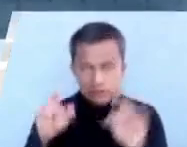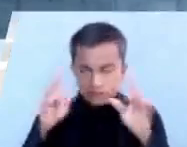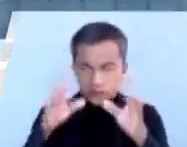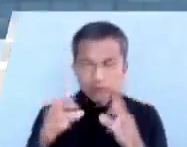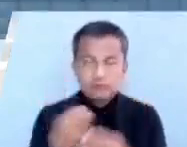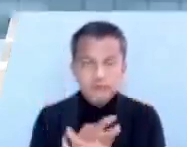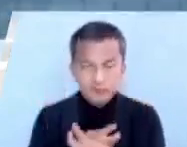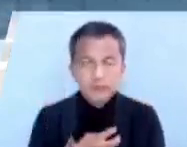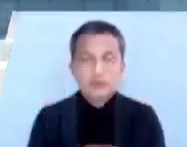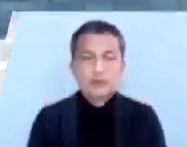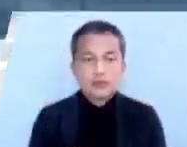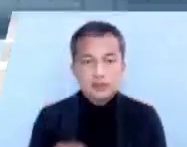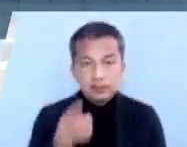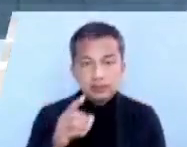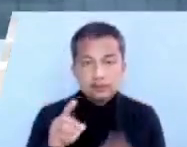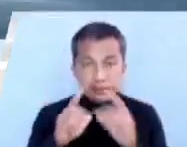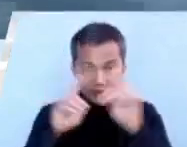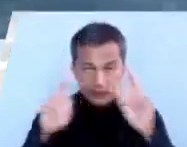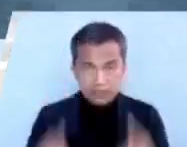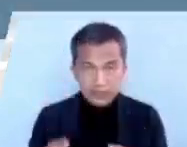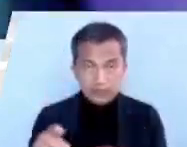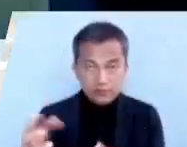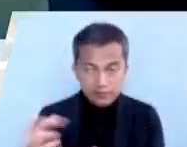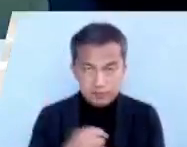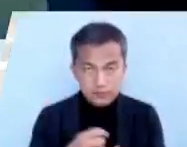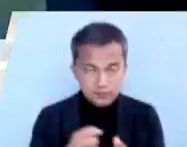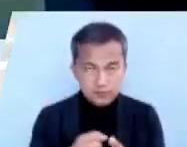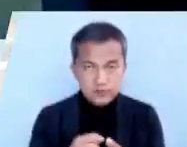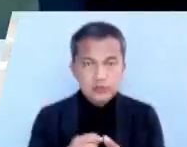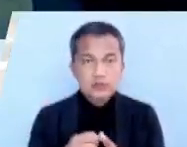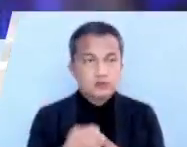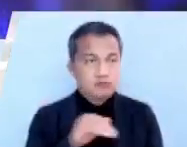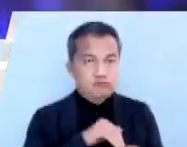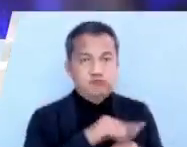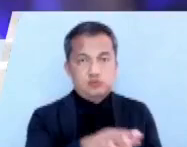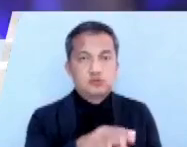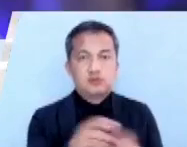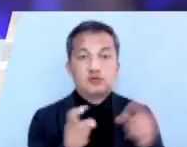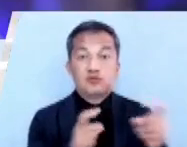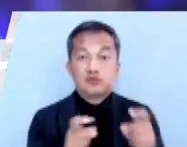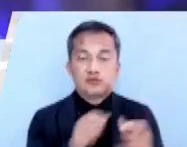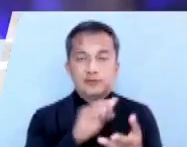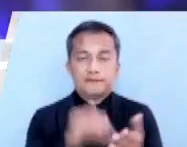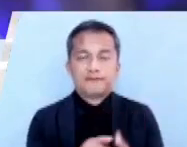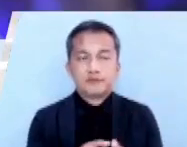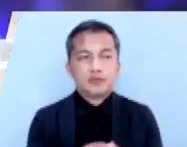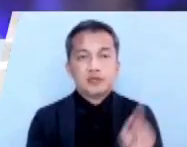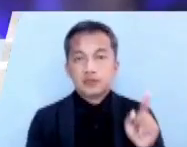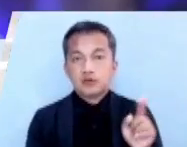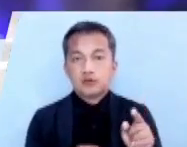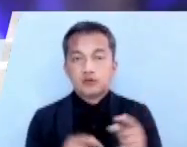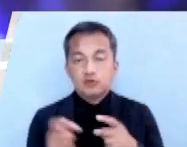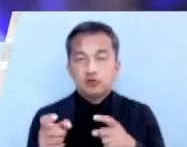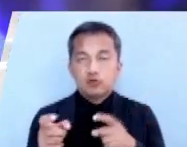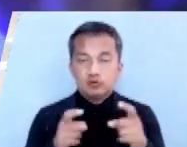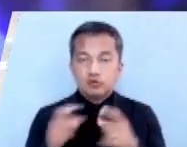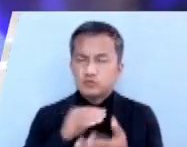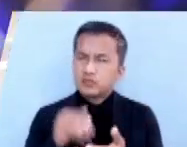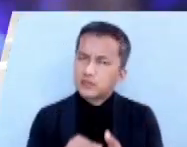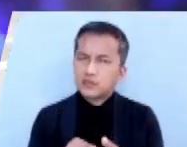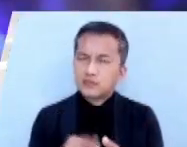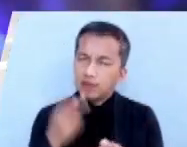na makakalap ng prototype ay direktang maipapadala sa control center. Yung control center po namin is makikita po natin